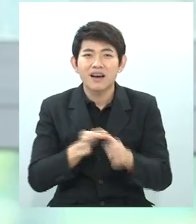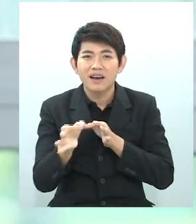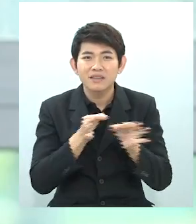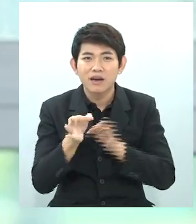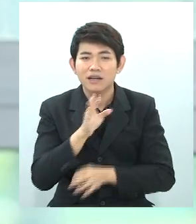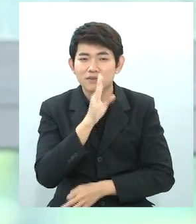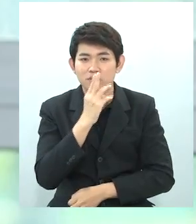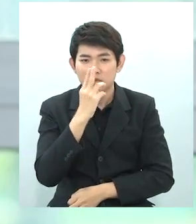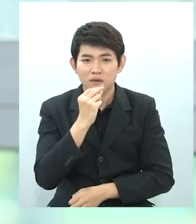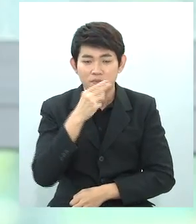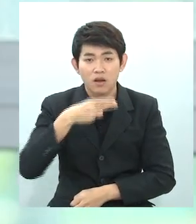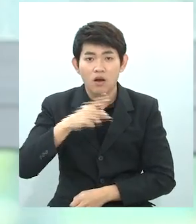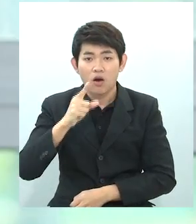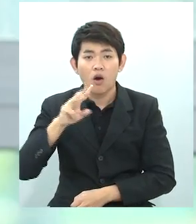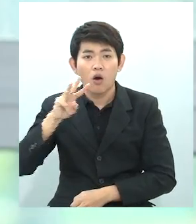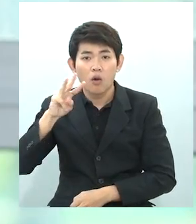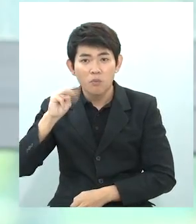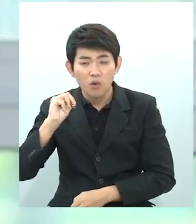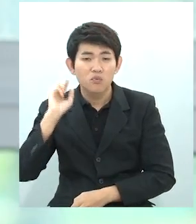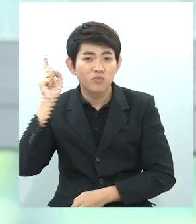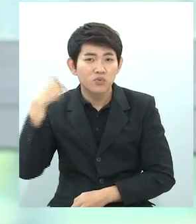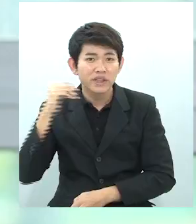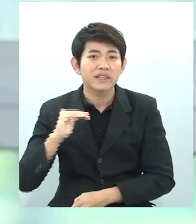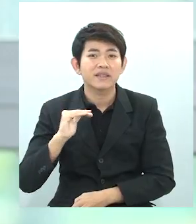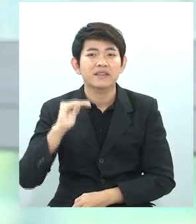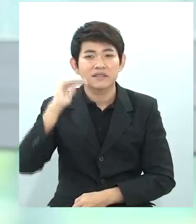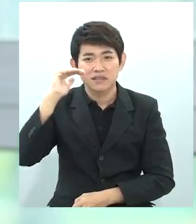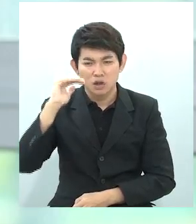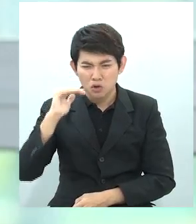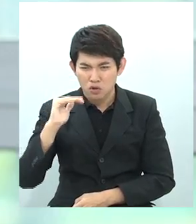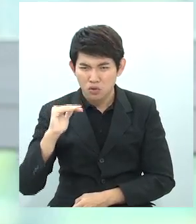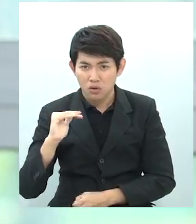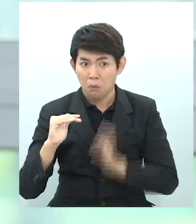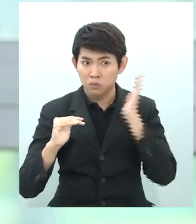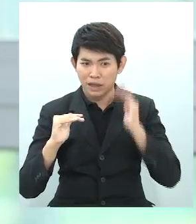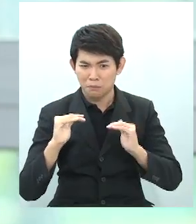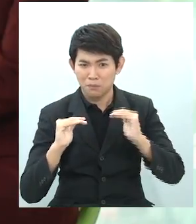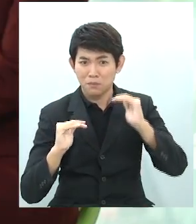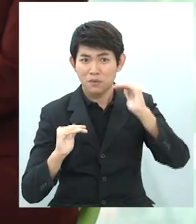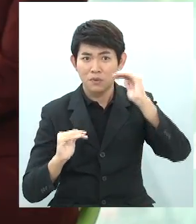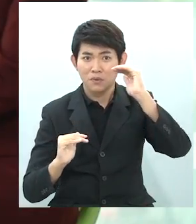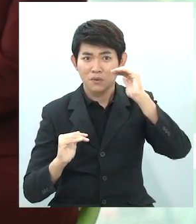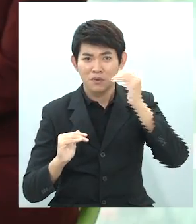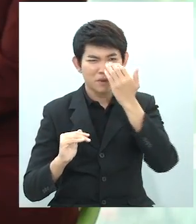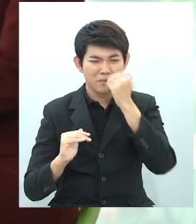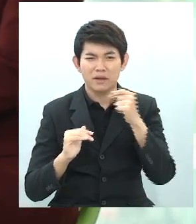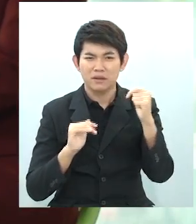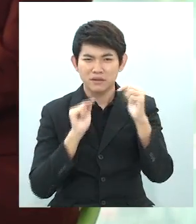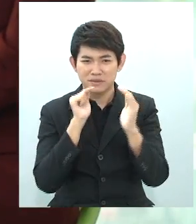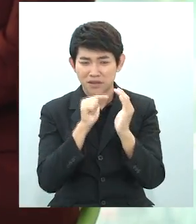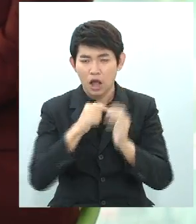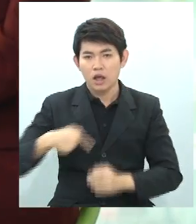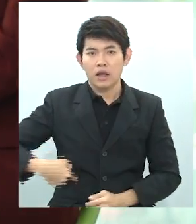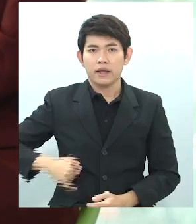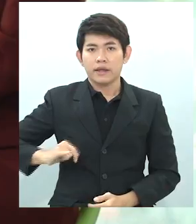ดประจำเดือนนี่คือฮอร์โมนเพศหญิงจะลดลงนะคะแต่ฮอร์โมนแอนโดรเจนยังอยู่เพราะฮอร์โมนแอนโดรเจนนี่จะมีสร้างเยอะที่ต่อมหมวกไตนะคะ